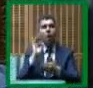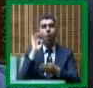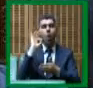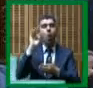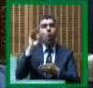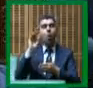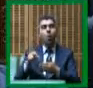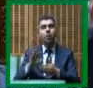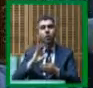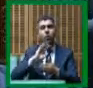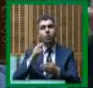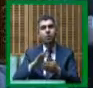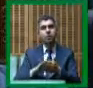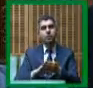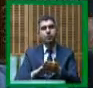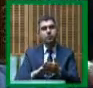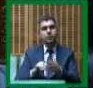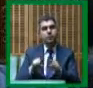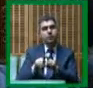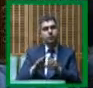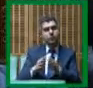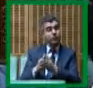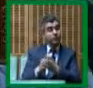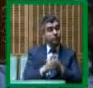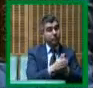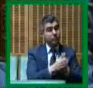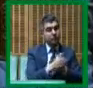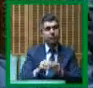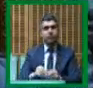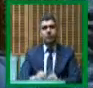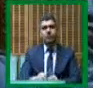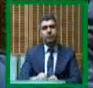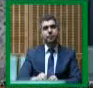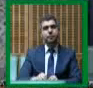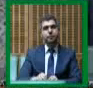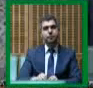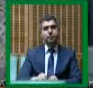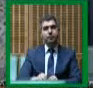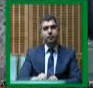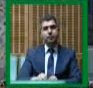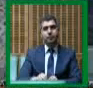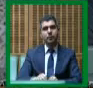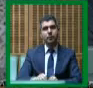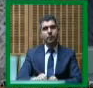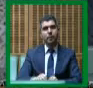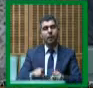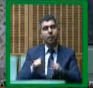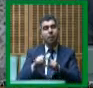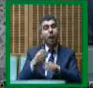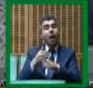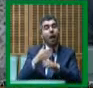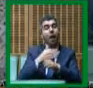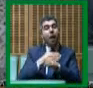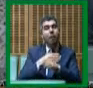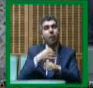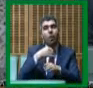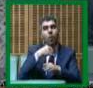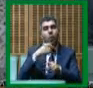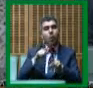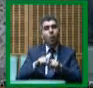السماحة في كثير من القيم. شكرا سيد المستشار. شكرا. قبل أن أعطي الكلمة إلى السيد